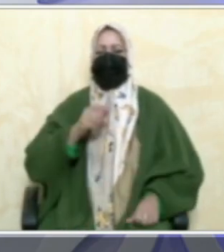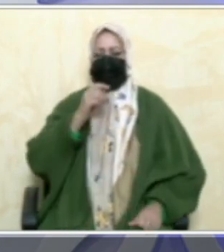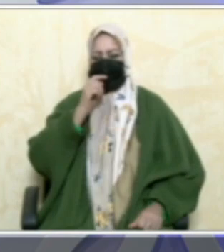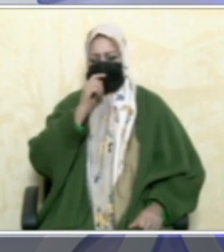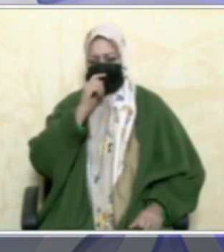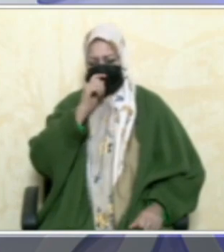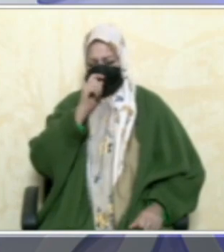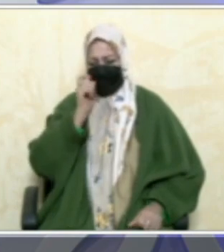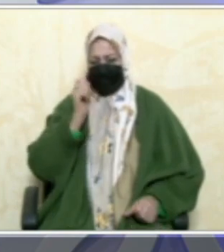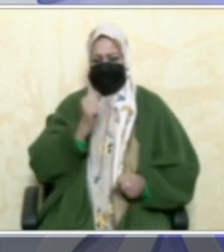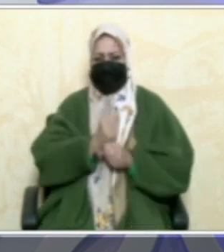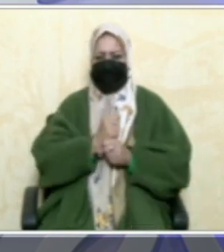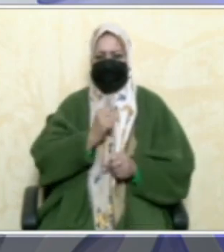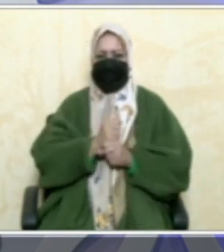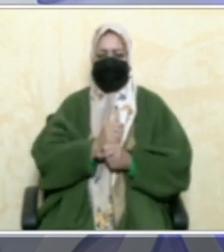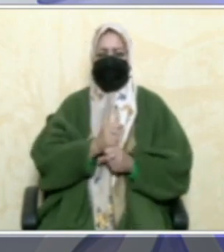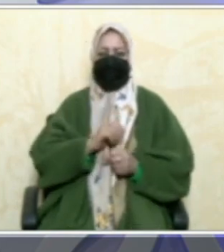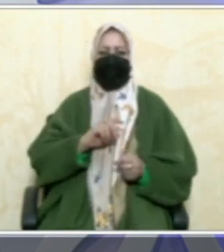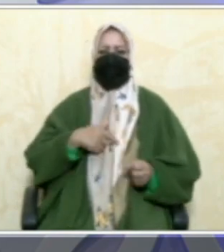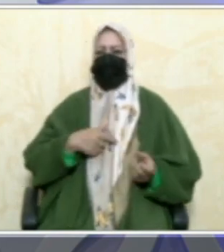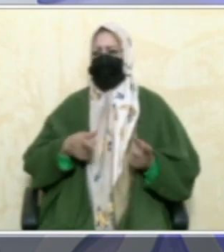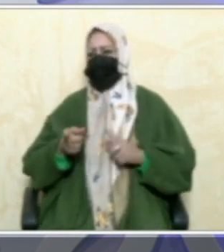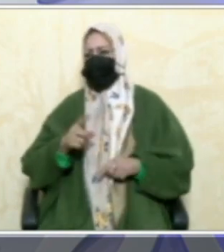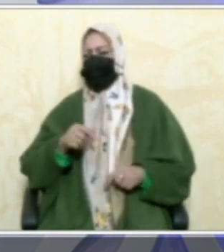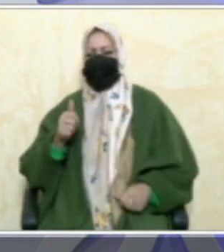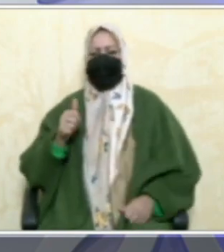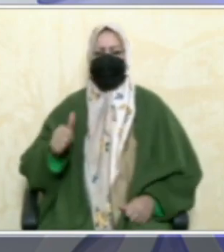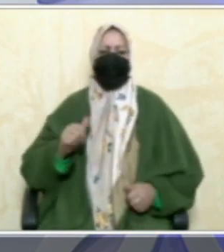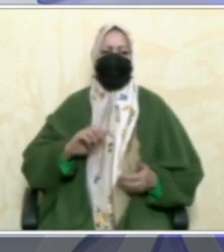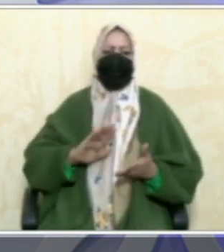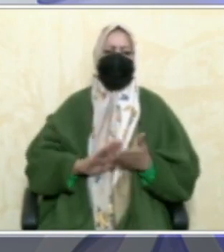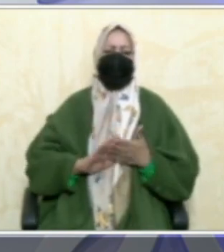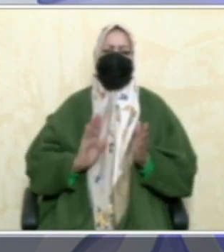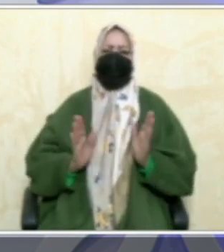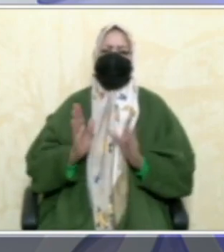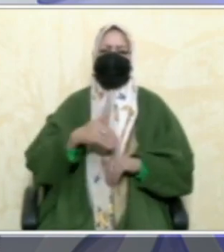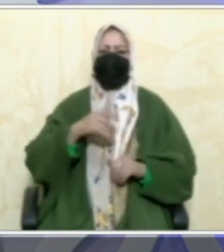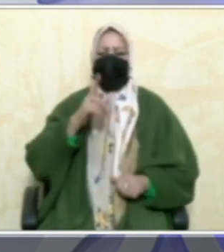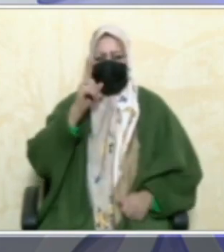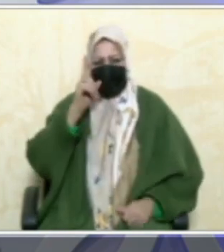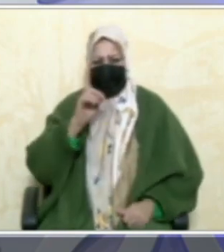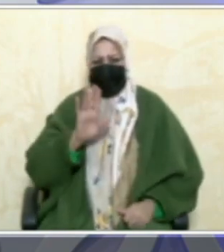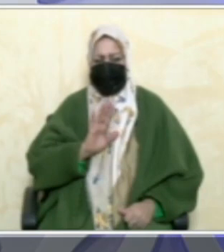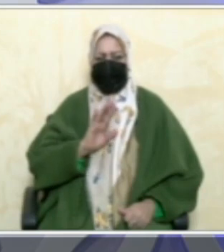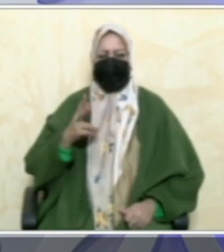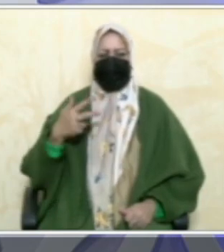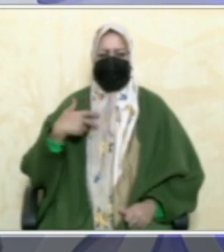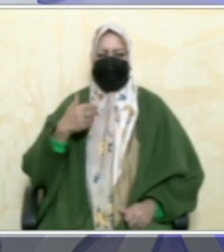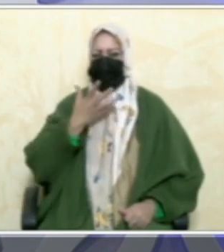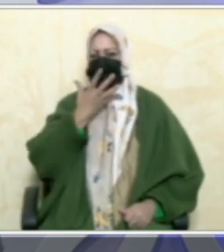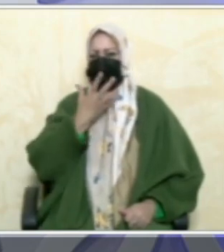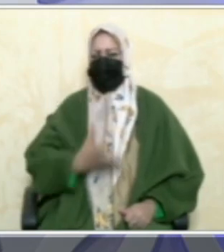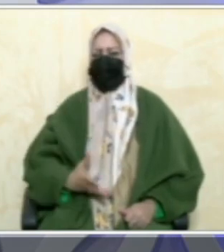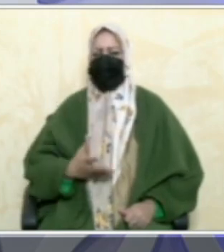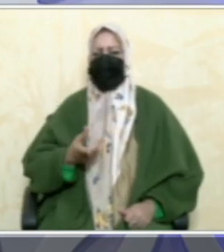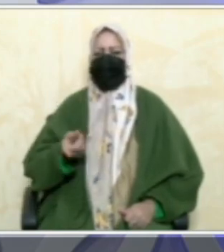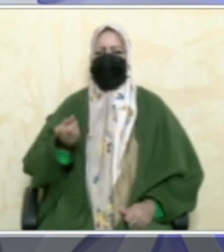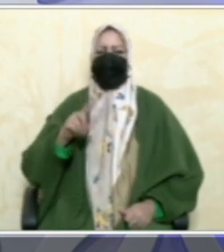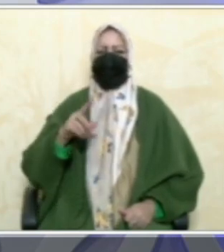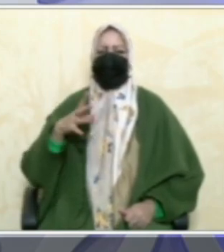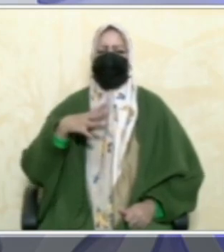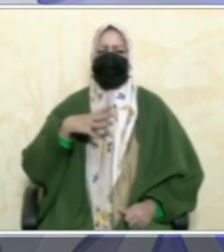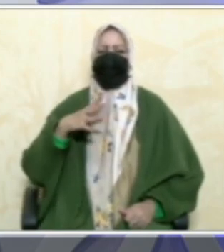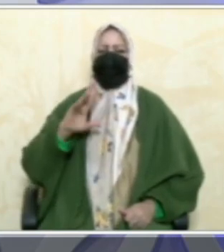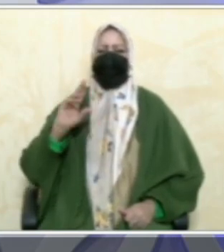الممانعة والمقاومة، حزب الله وبشار الأسد المهم، فلكن بعد الثورة